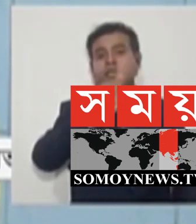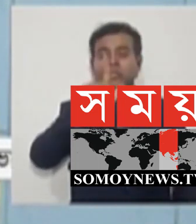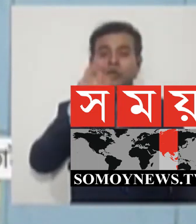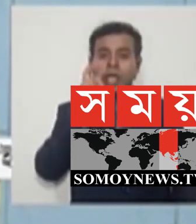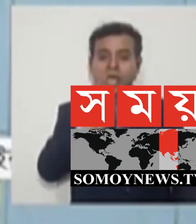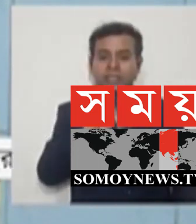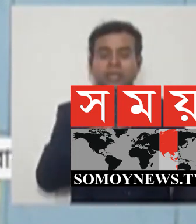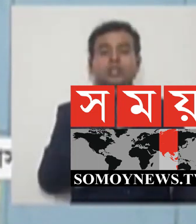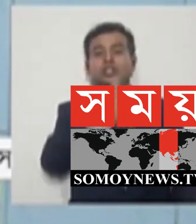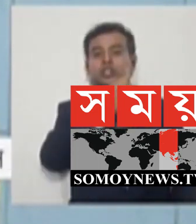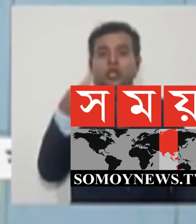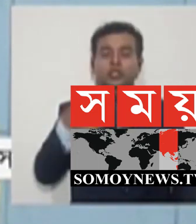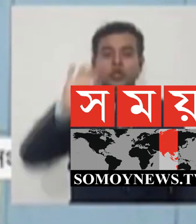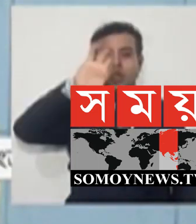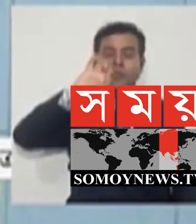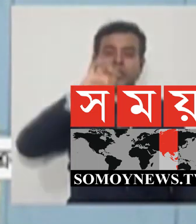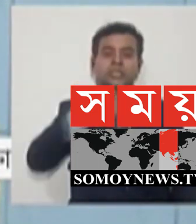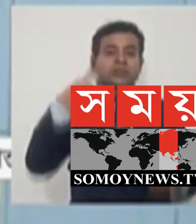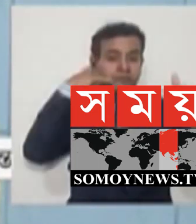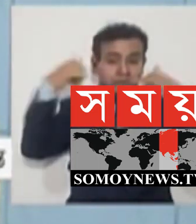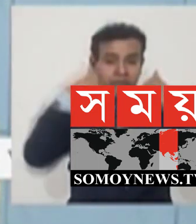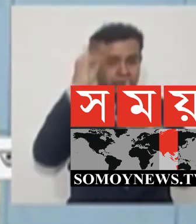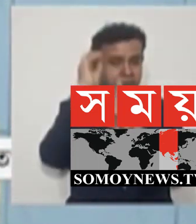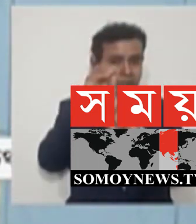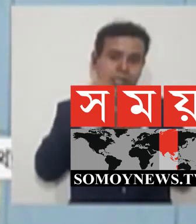57,690টি এবং এ পর্যন্ত